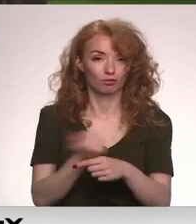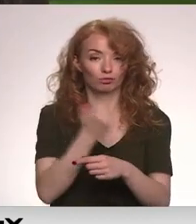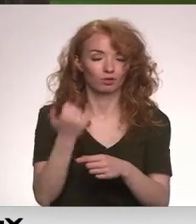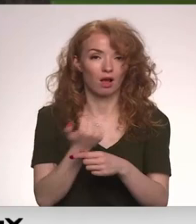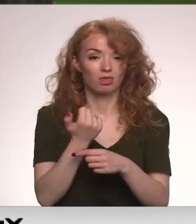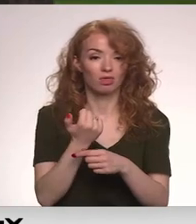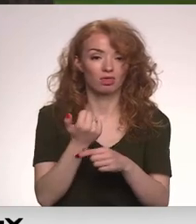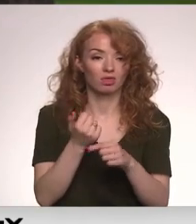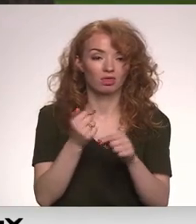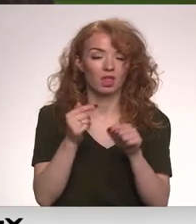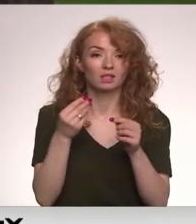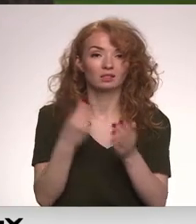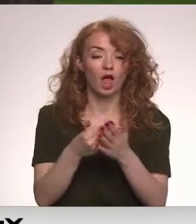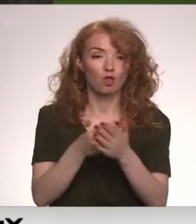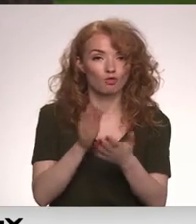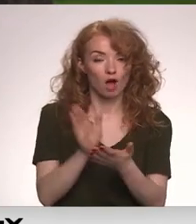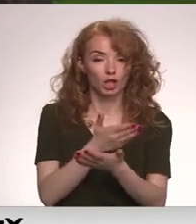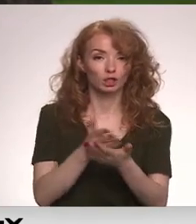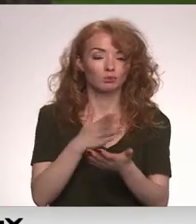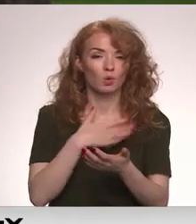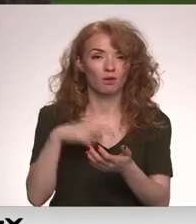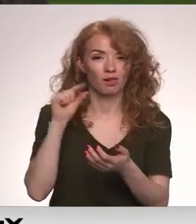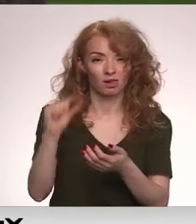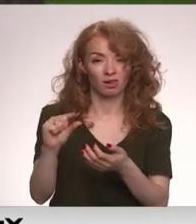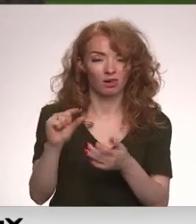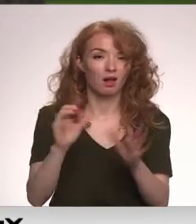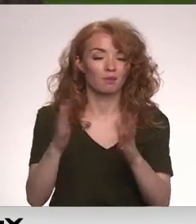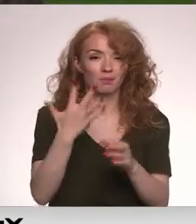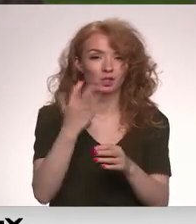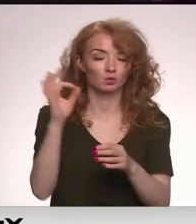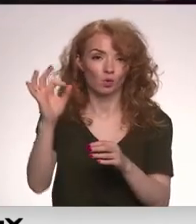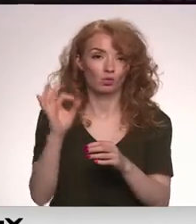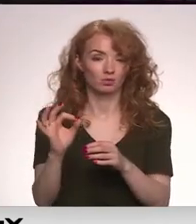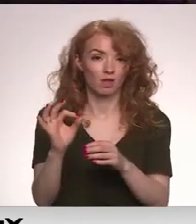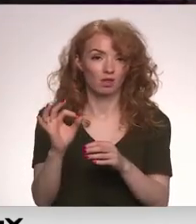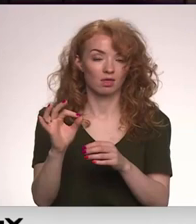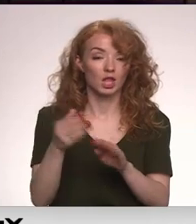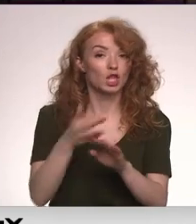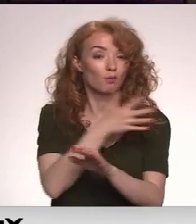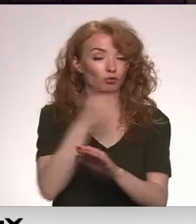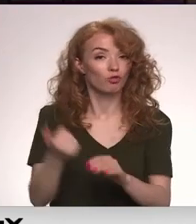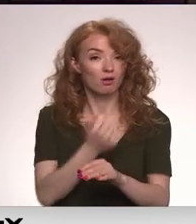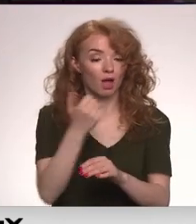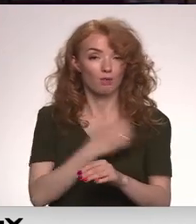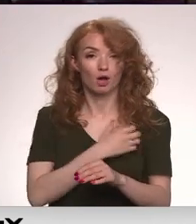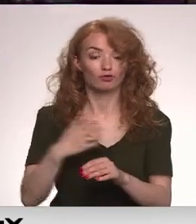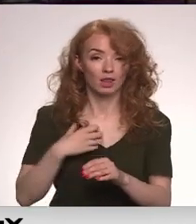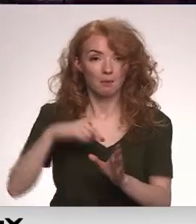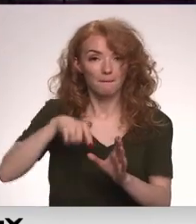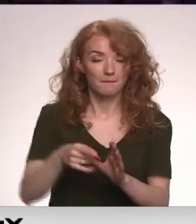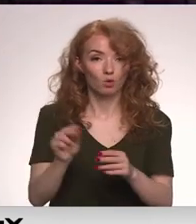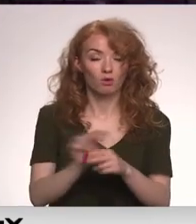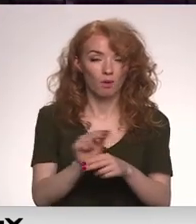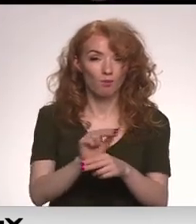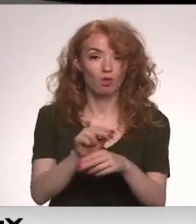Tur tāds cena atšķirība ir diezgan niecīga, kaut kur 5% robežās. Iepriekšējos gados pašvaldība bedru